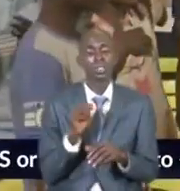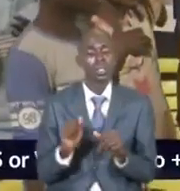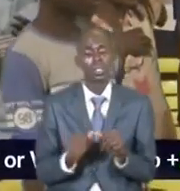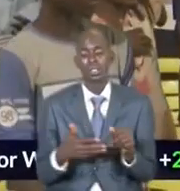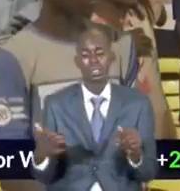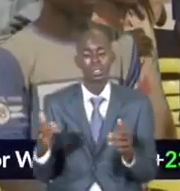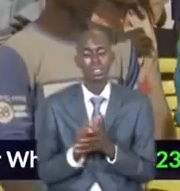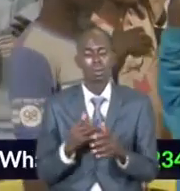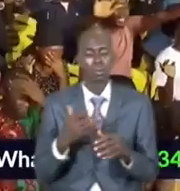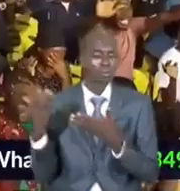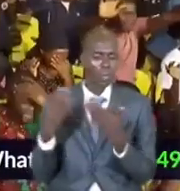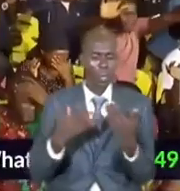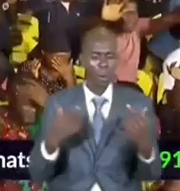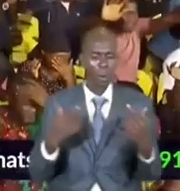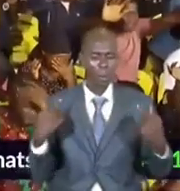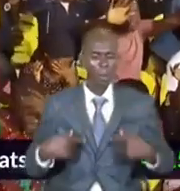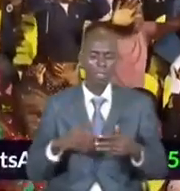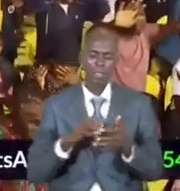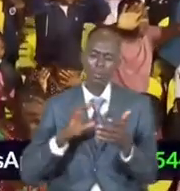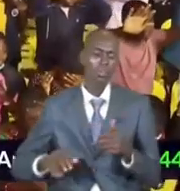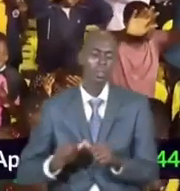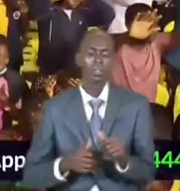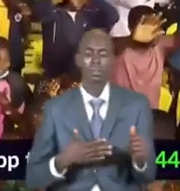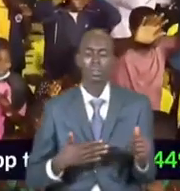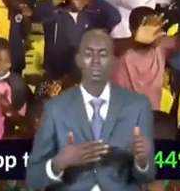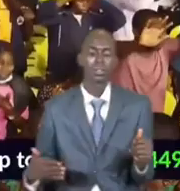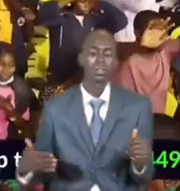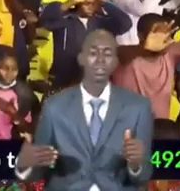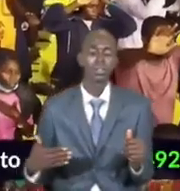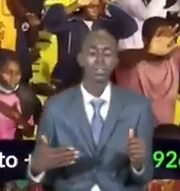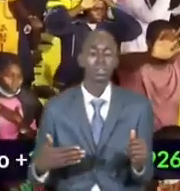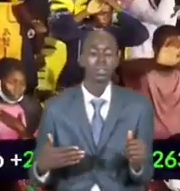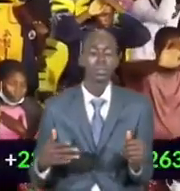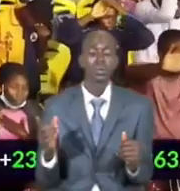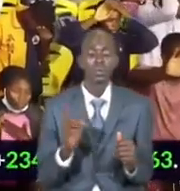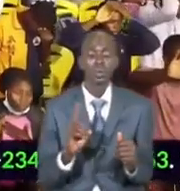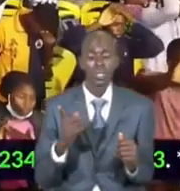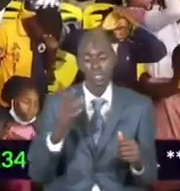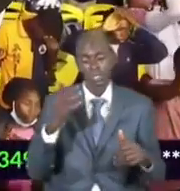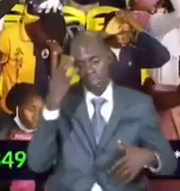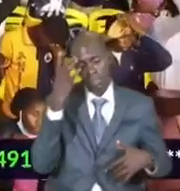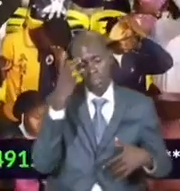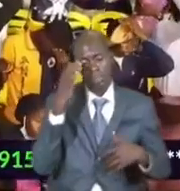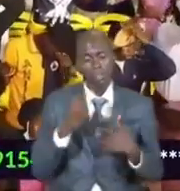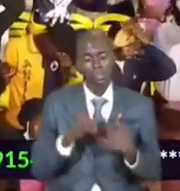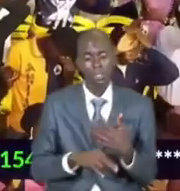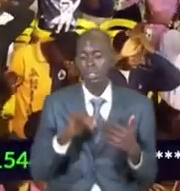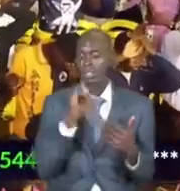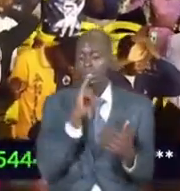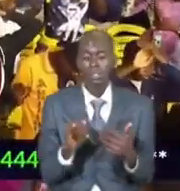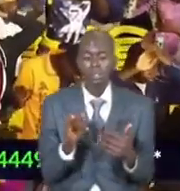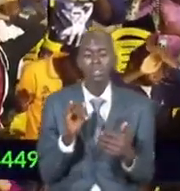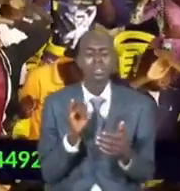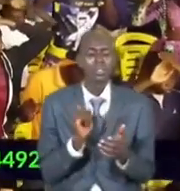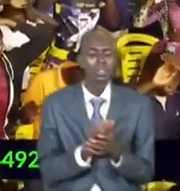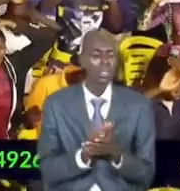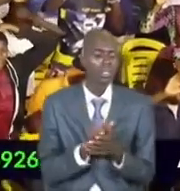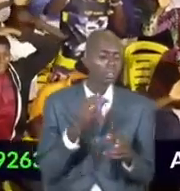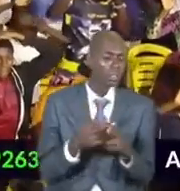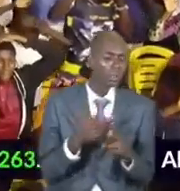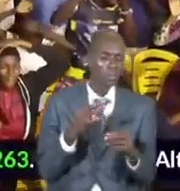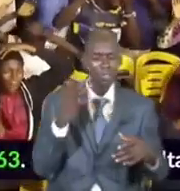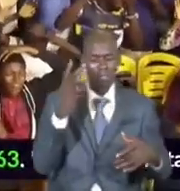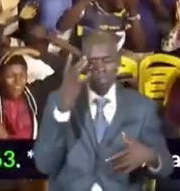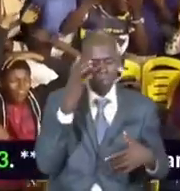na-eweta ihe mgbu, wepụga ihe niile. Maọbụ ọrịa ahụ ọ nwere nke a kpọrọ aha nke a maọbụ aha nke ọzọ,